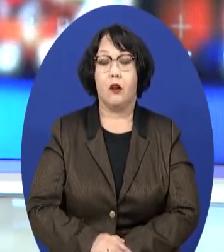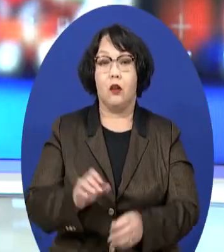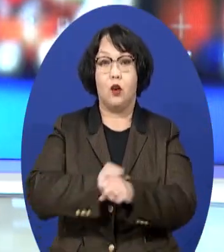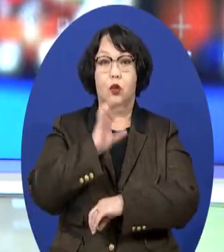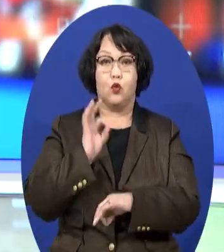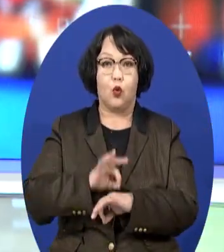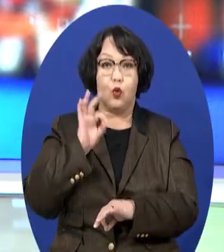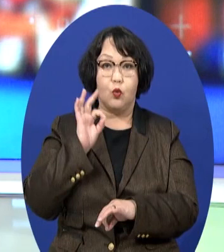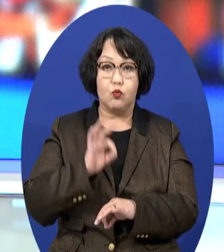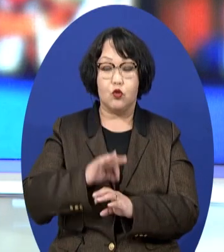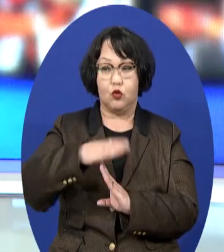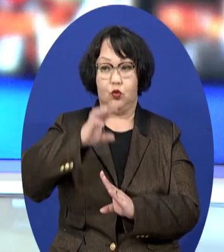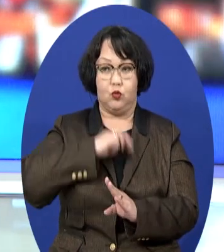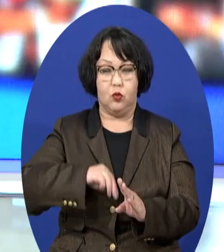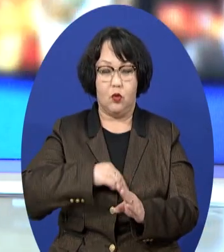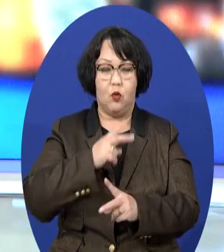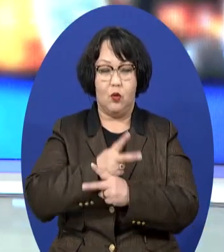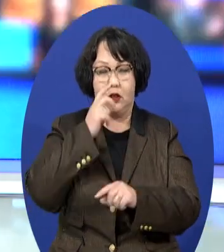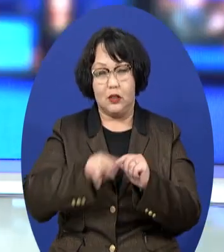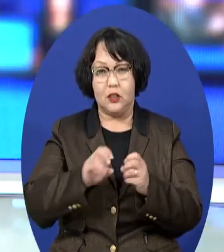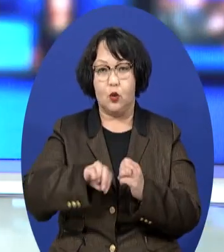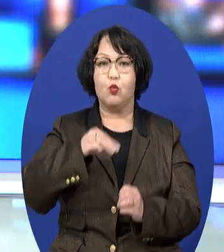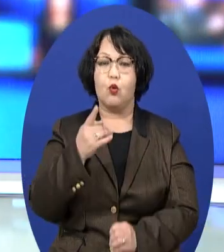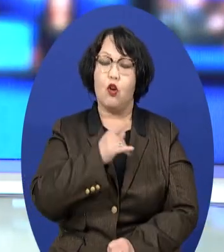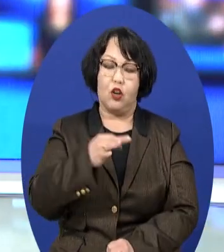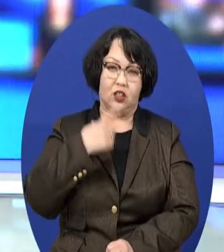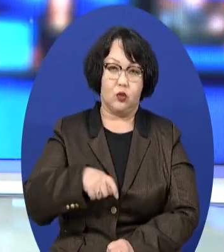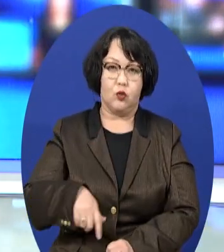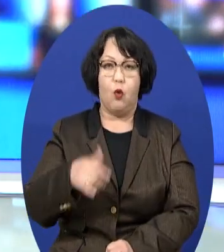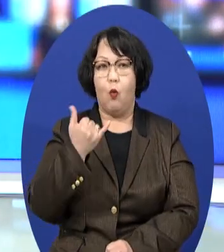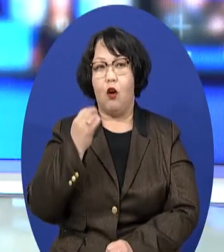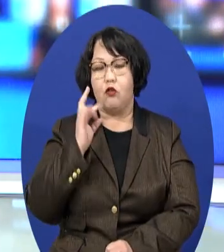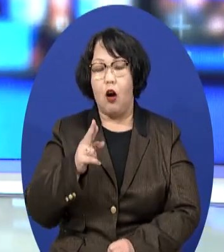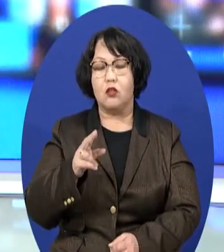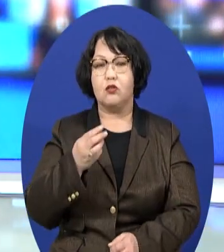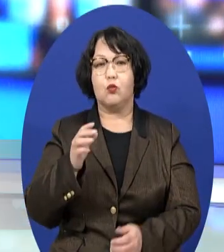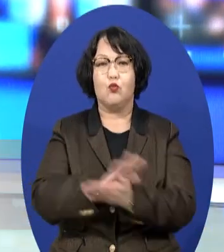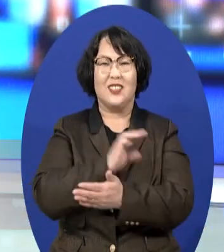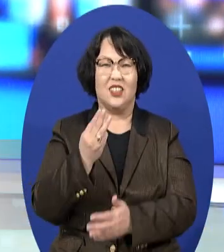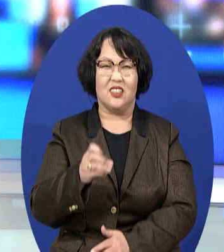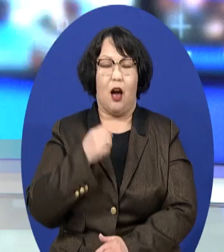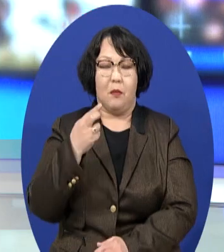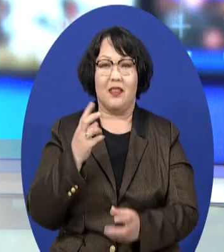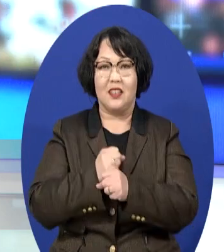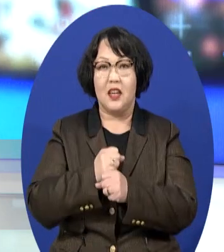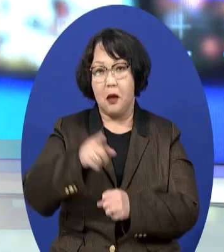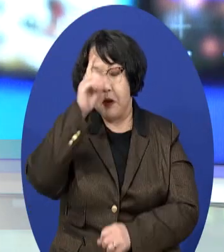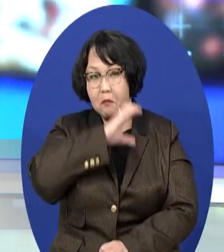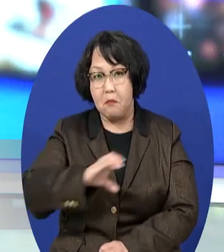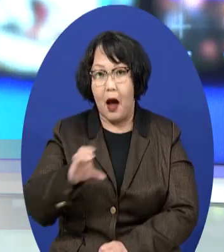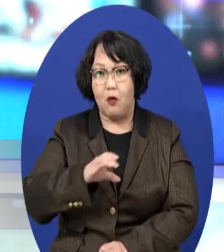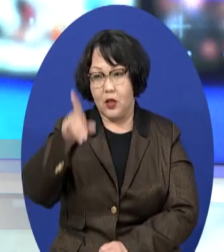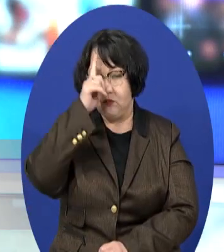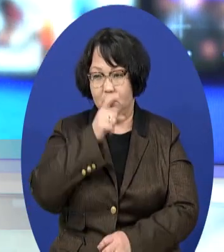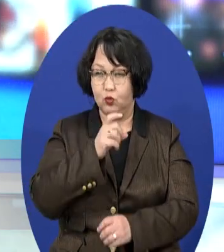Ковид-19 цар тахалтай тэмцэх үед хяналт тавих төр хоргоны гишүүд улсын онцгой комиссын шуурх хаяж тавд ажиллаа. Нөхцөл байдал хүндэрч эрүүл мэндийн салбарын эмч сувилагчдын нөөц шахагдж